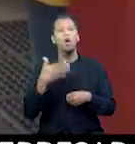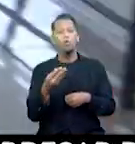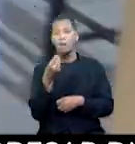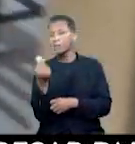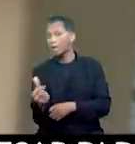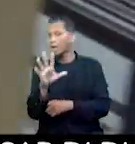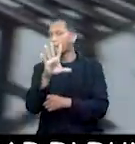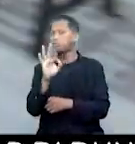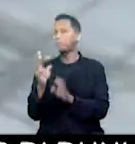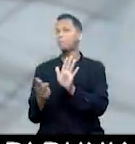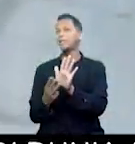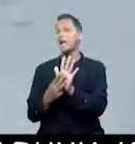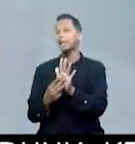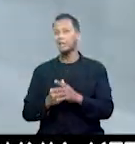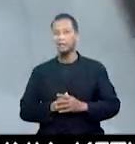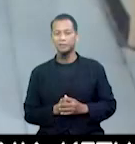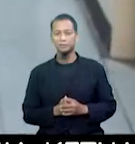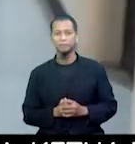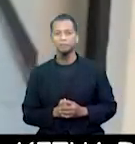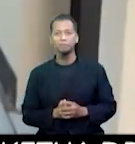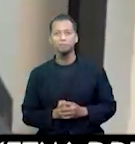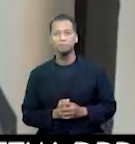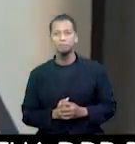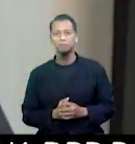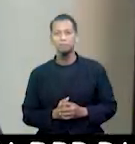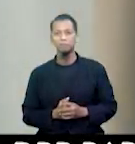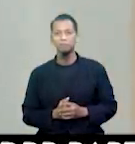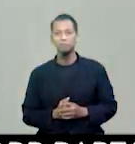Dari Makassar, Sulawesi Selatan, Wahyu Ruslan, iNews melaporkan.